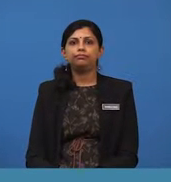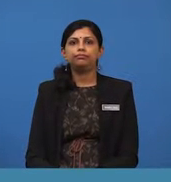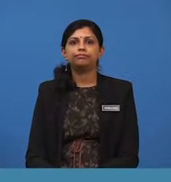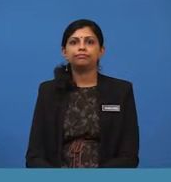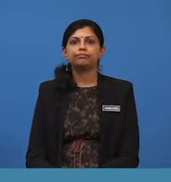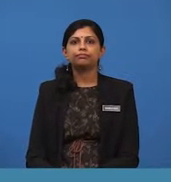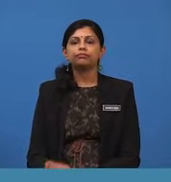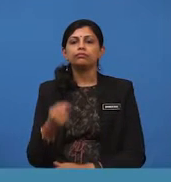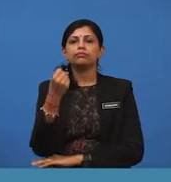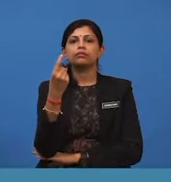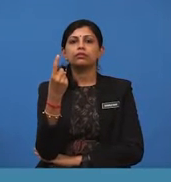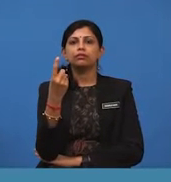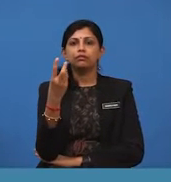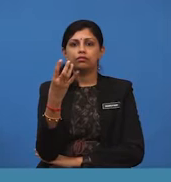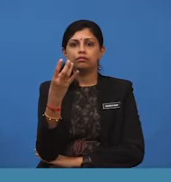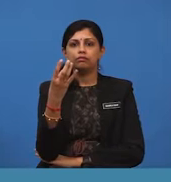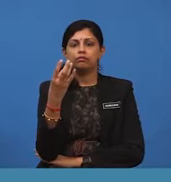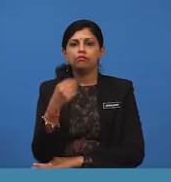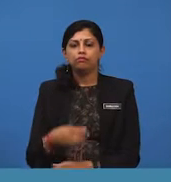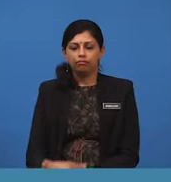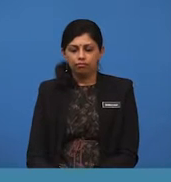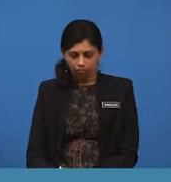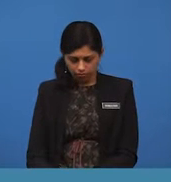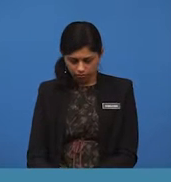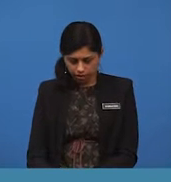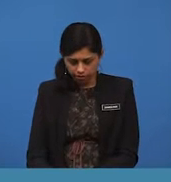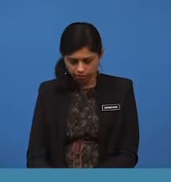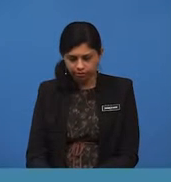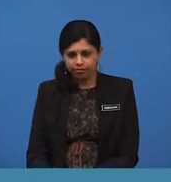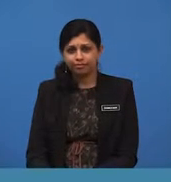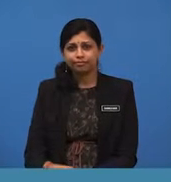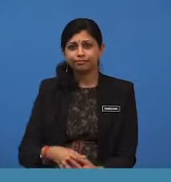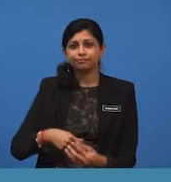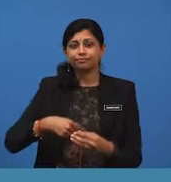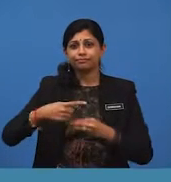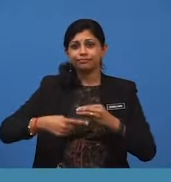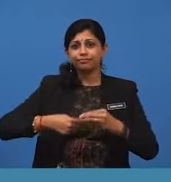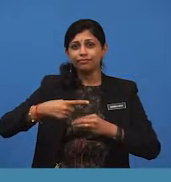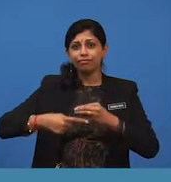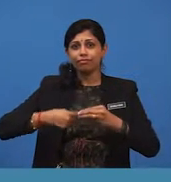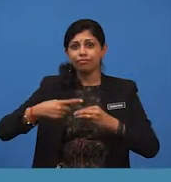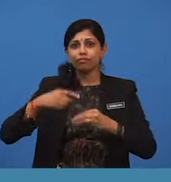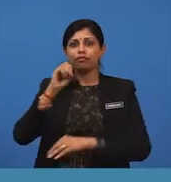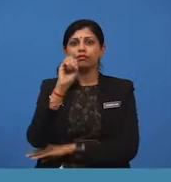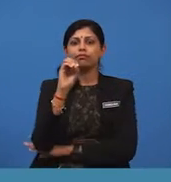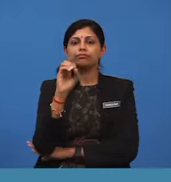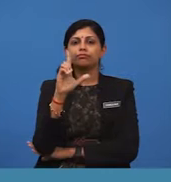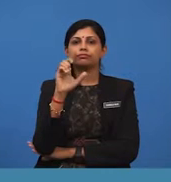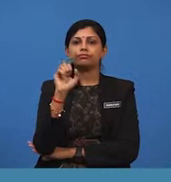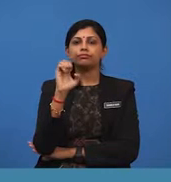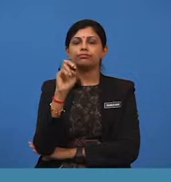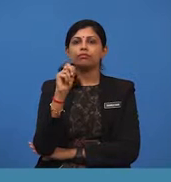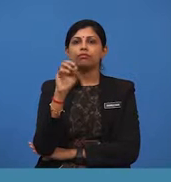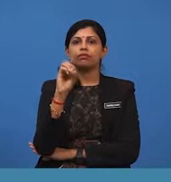Seterusnya, apabila bilangan lilitan solenoid bertambah, solenoid yang mempunyai lebih